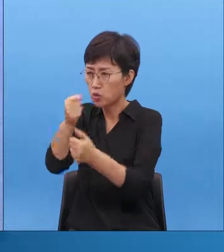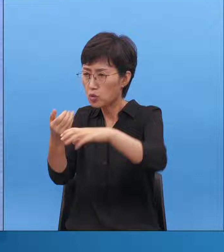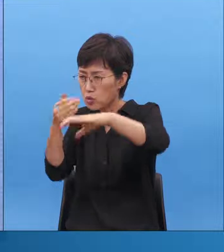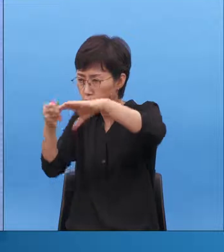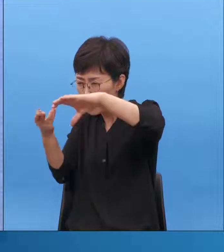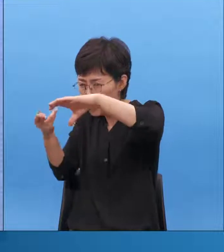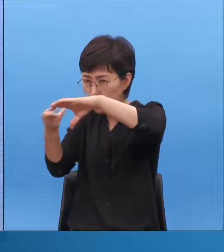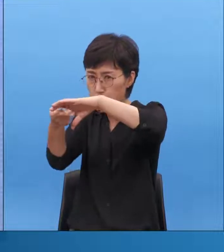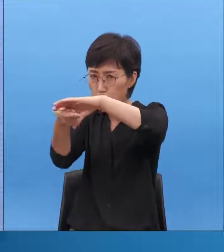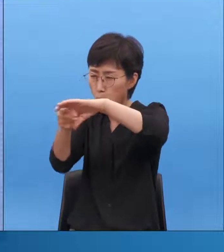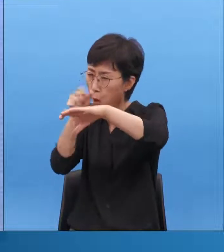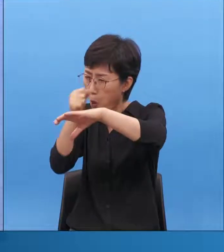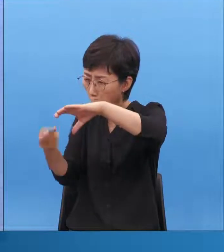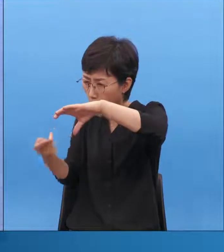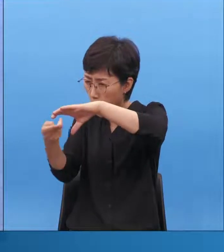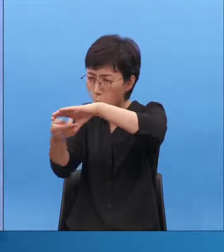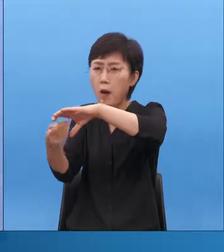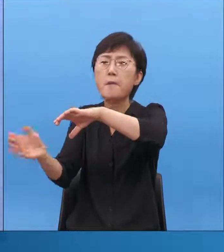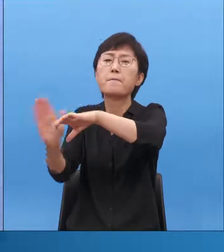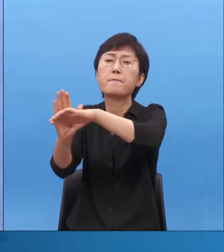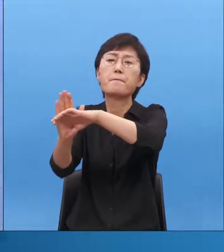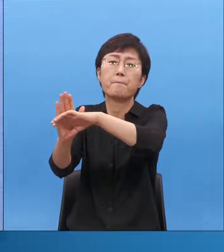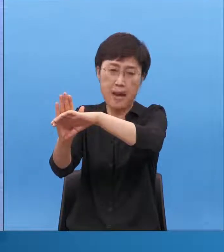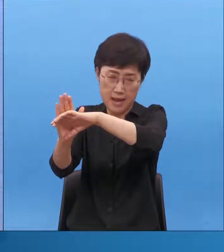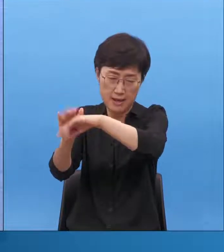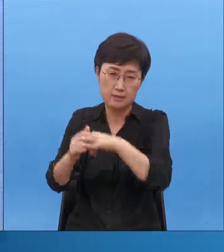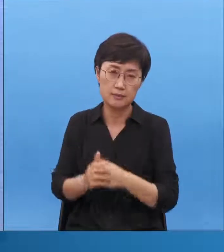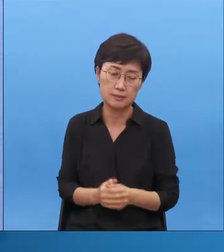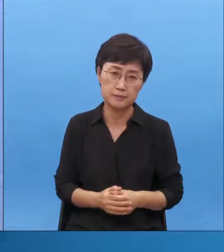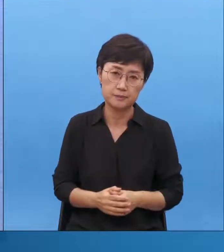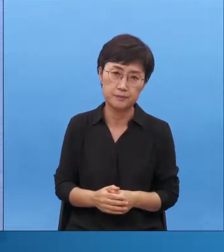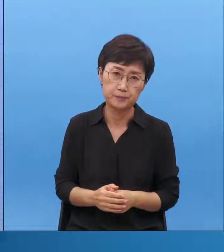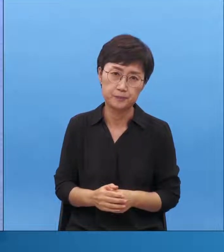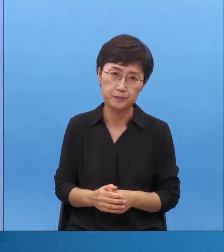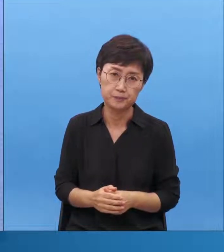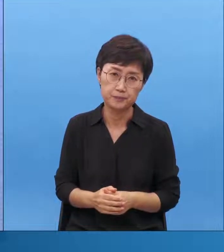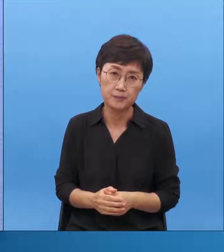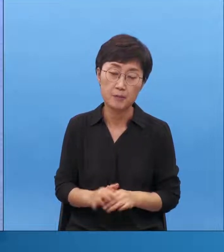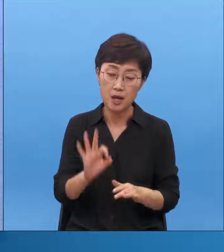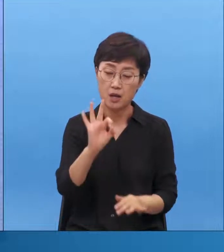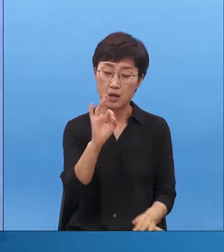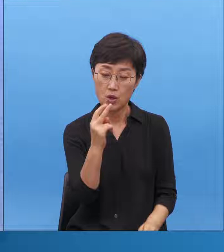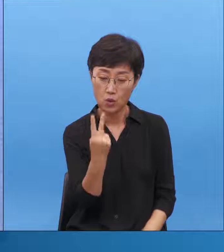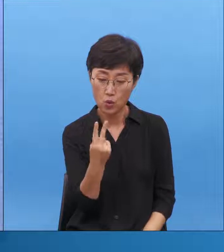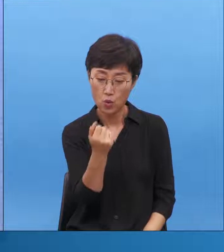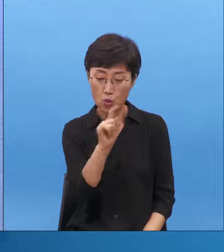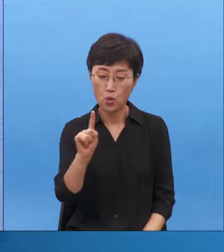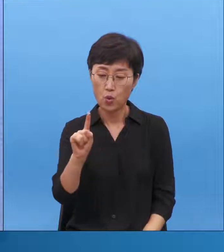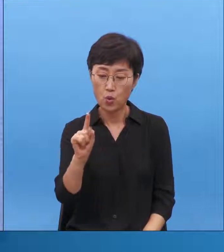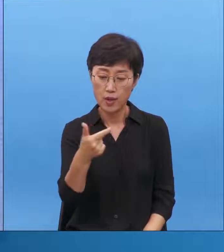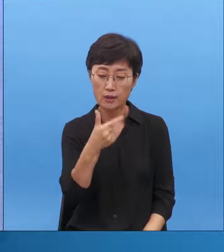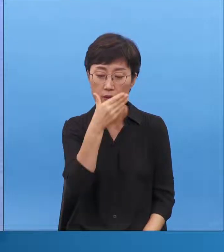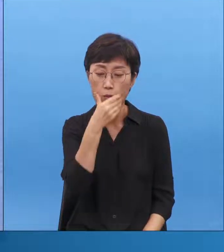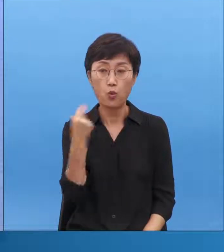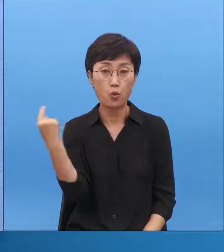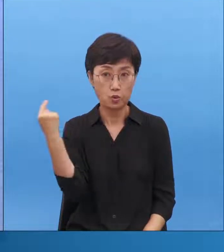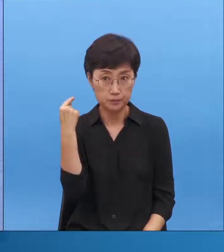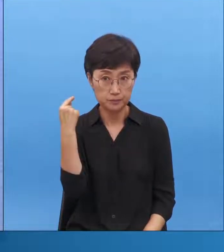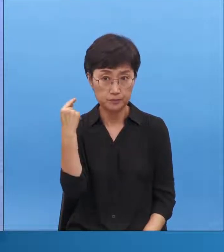takes it to the most best place. 그런데 중요한 거는 요한복음 2장에 보면은